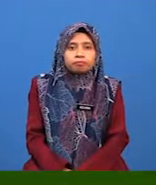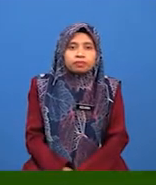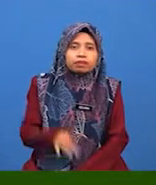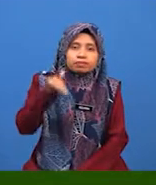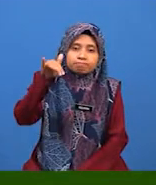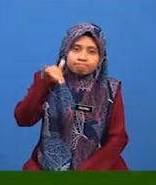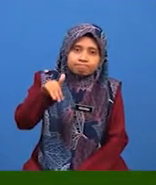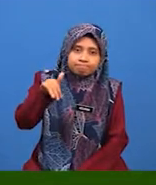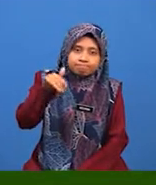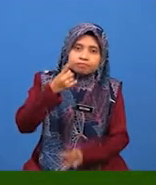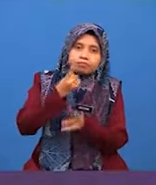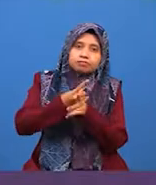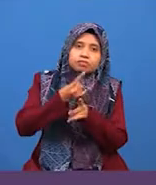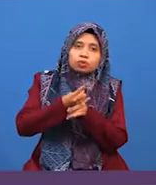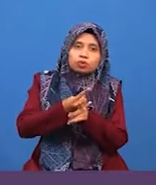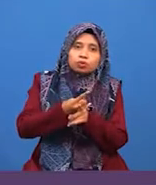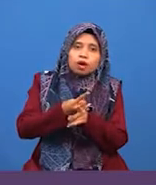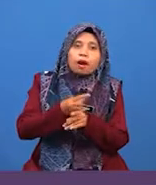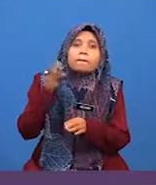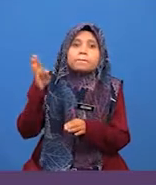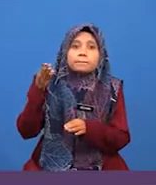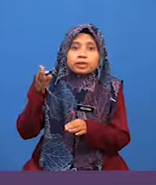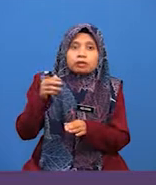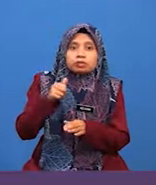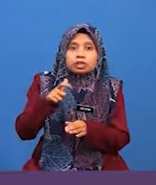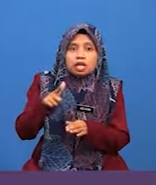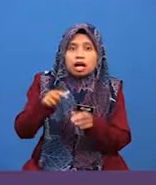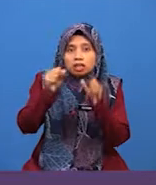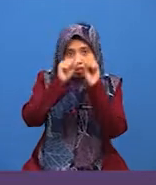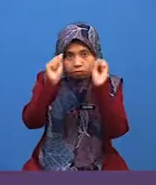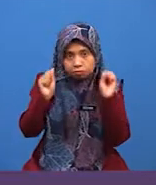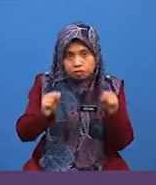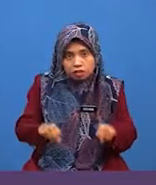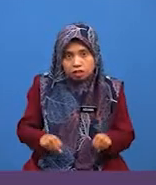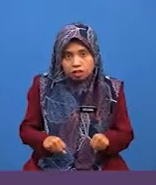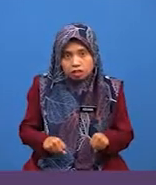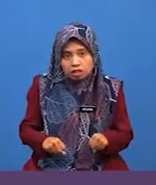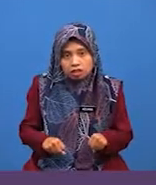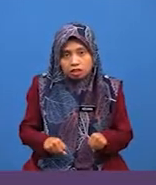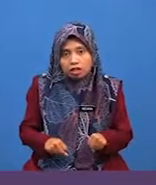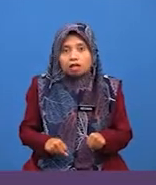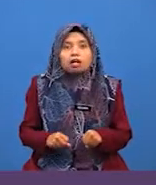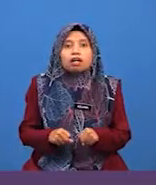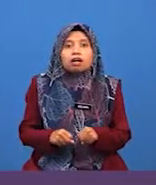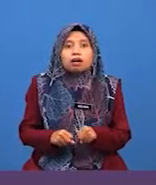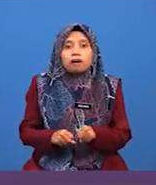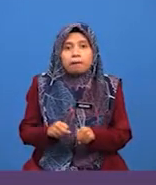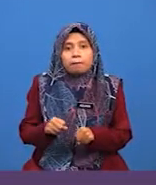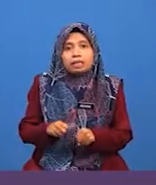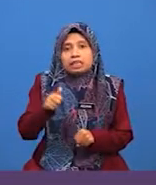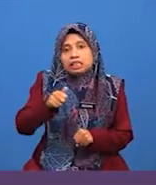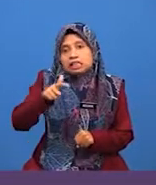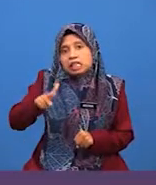Ya, betul. Biru ialah subjek. Manakala